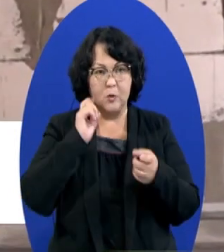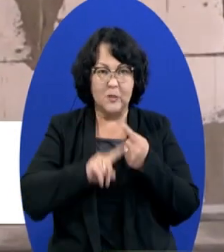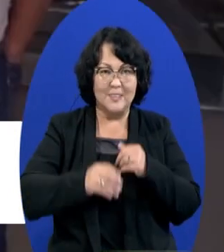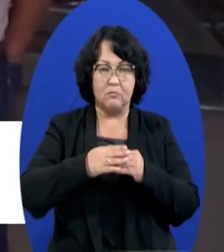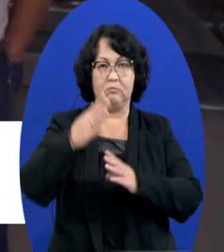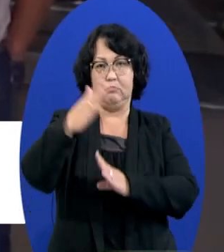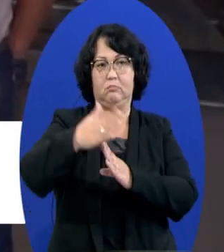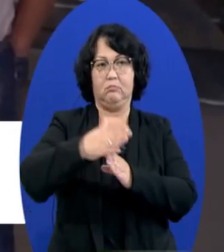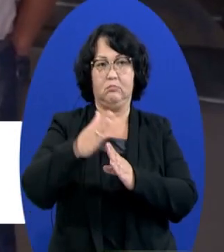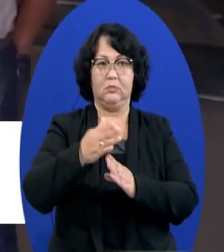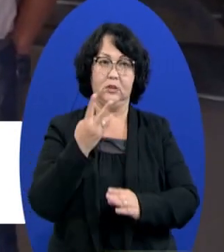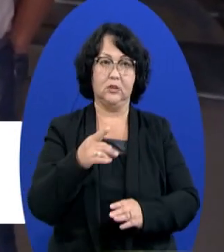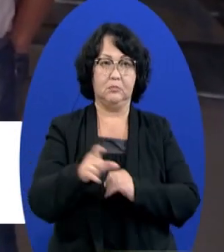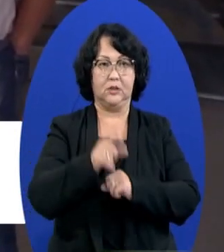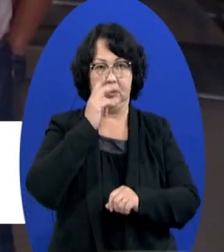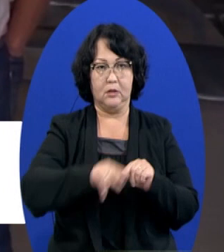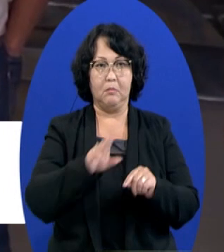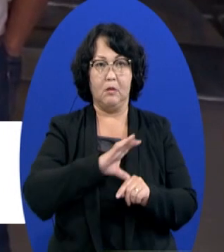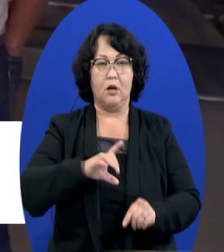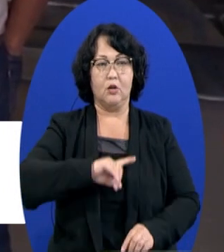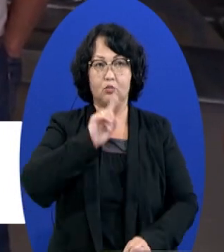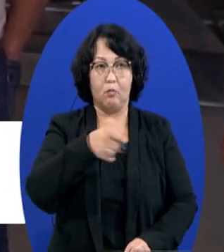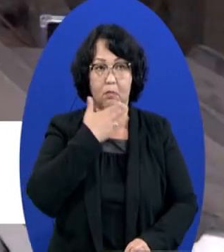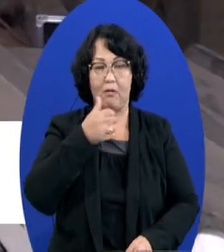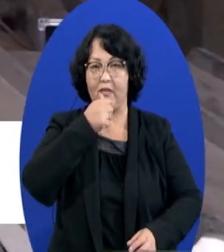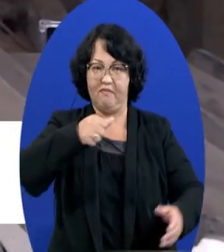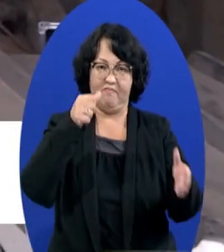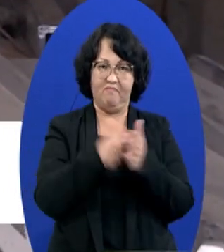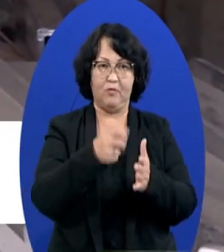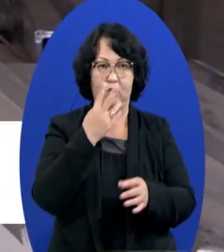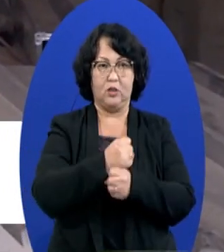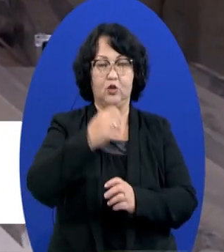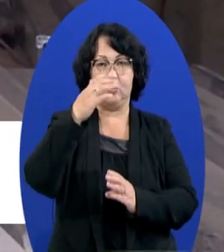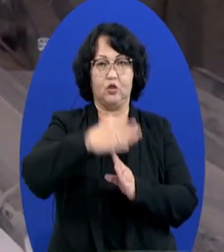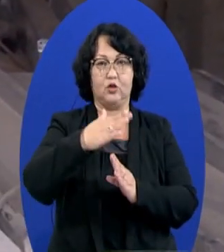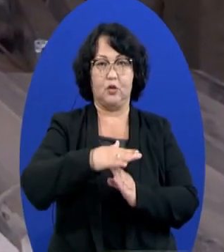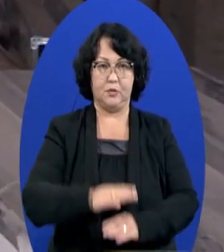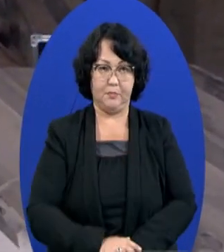Нийслэлийн мэрэгжлийн хяналтын газраас зөвшөөрөлгүй барилгыг лацтаж үйл ажиллагааг нь зогсоосон байна.